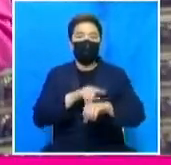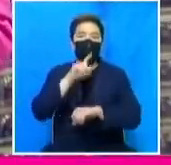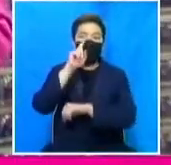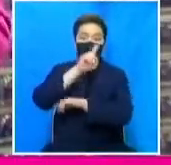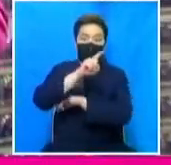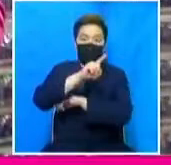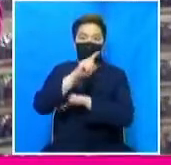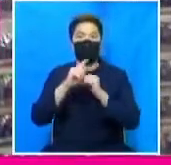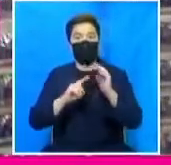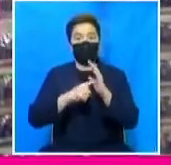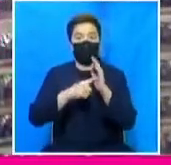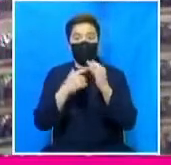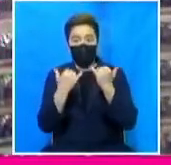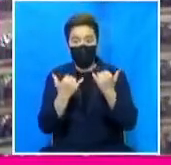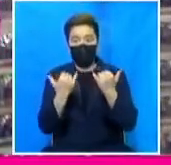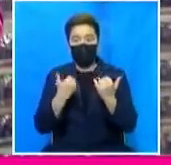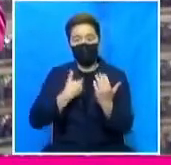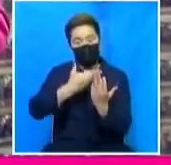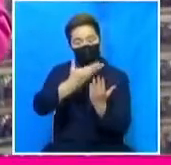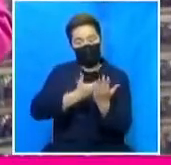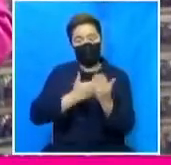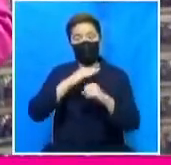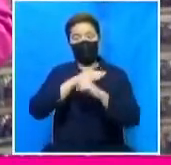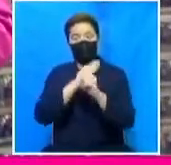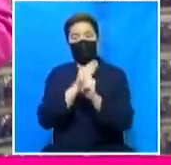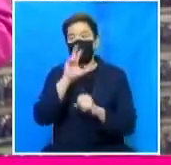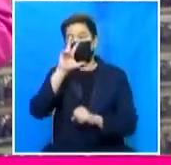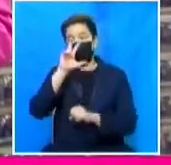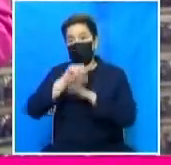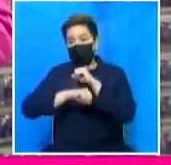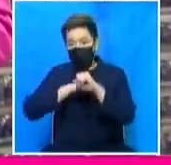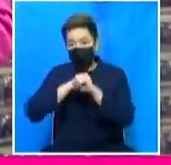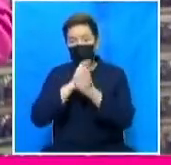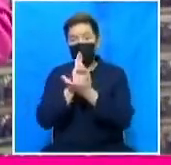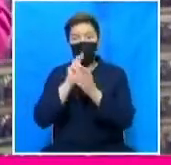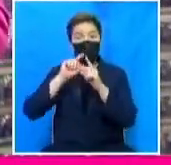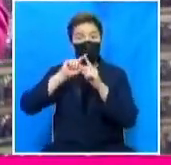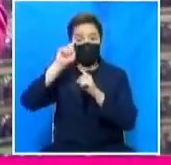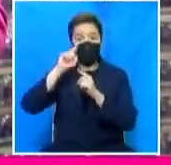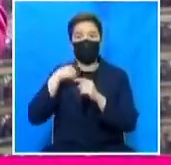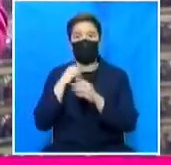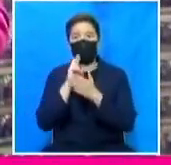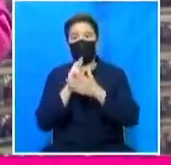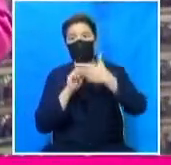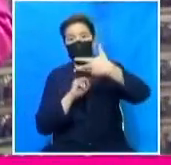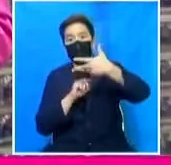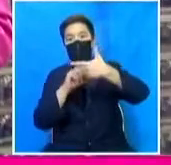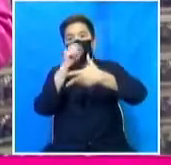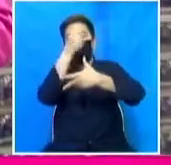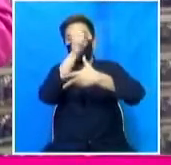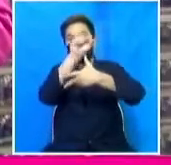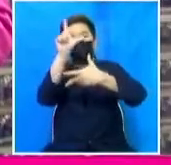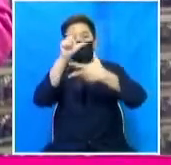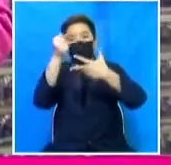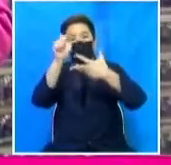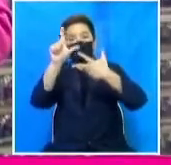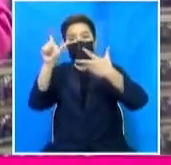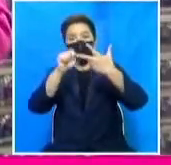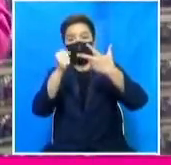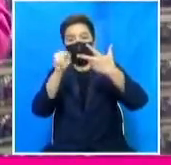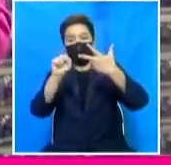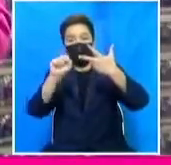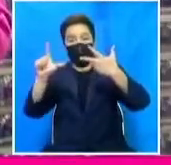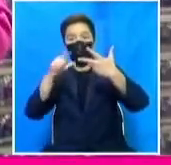าฬิกาค่ะ ซึ่งสลากออมสินพิเศษ3ปีจะได้รุ้นรางวัลที่1จำนวน3รางวัลรางวัลละ10ล้านบาทรวมถึงรางวั